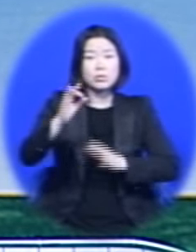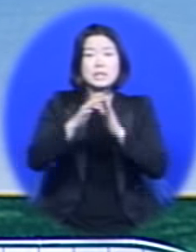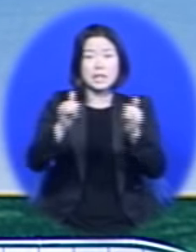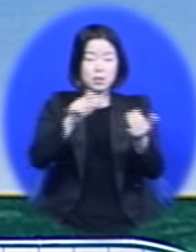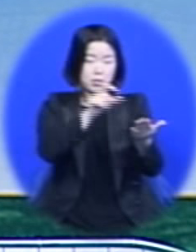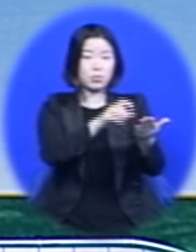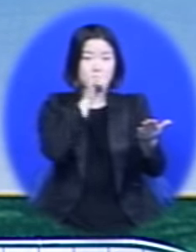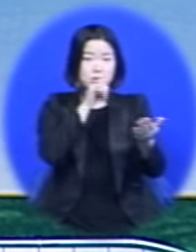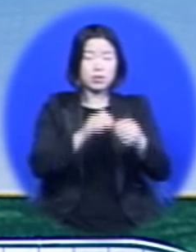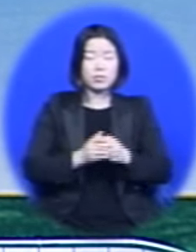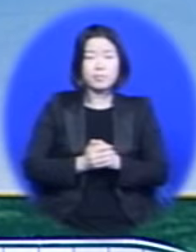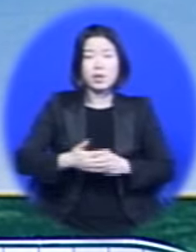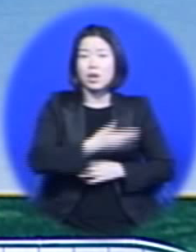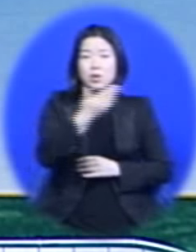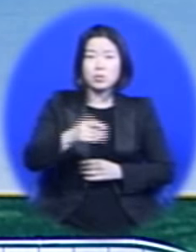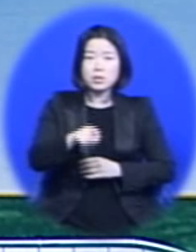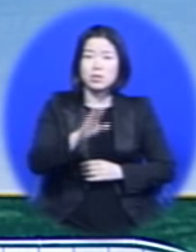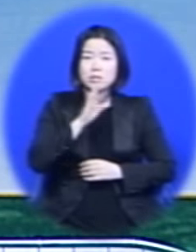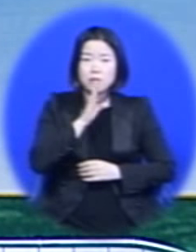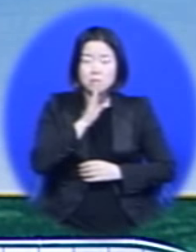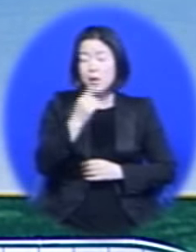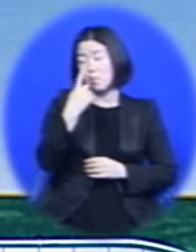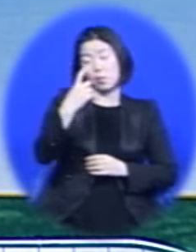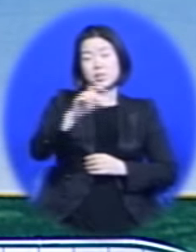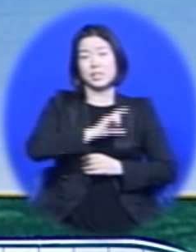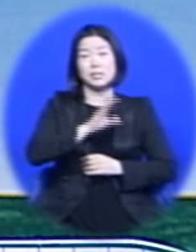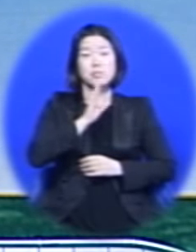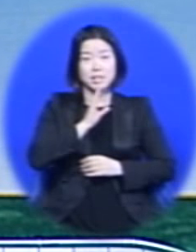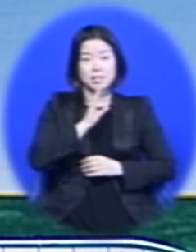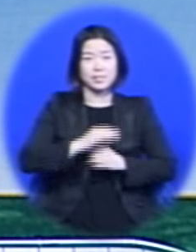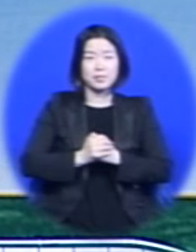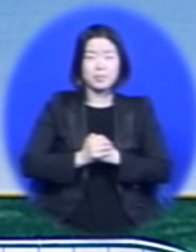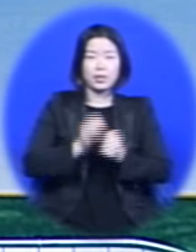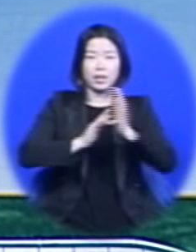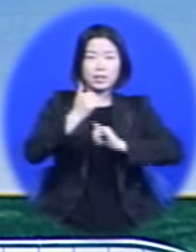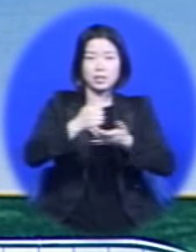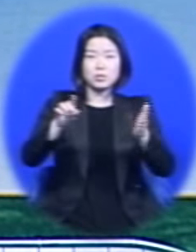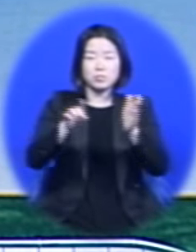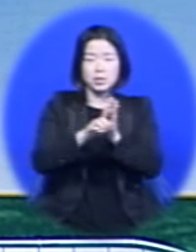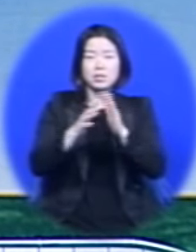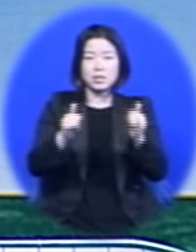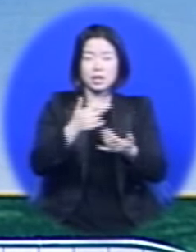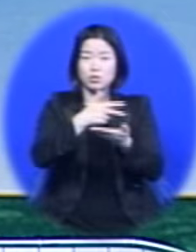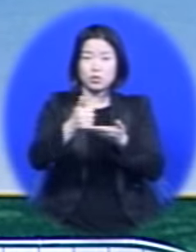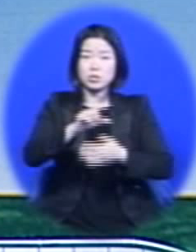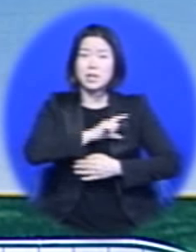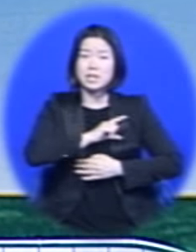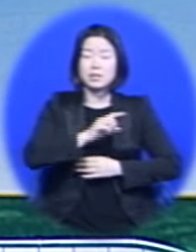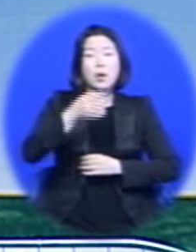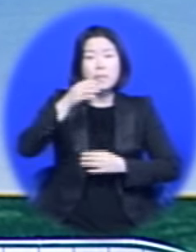했습니다. 여러분, 이건 정말 멋있는 이름입니다. 예수를 믿는 사람은 주님의 이름을 부르는